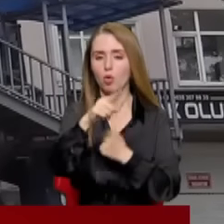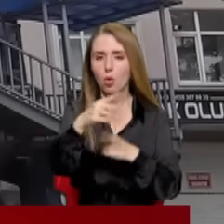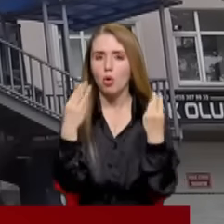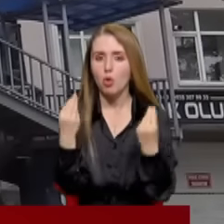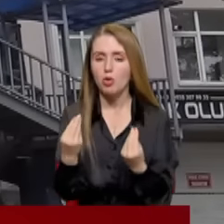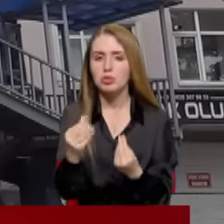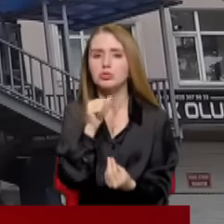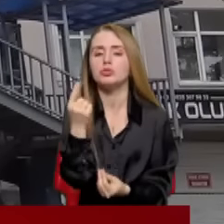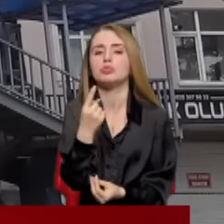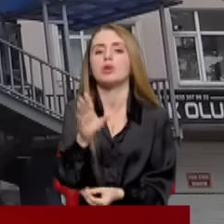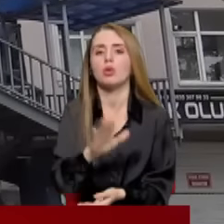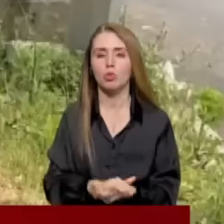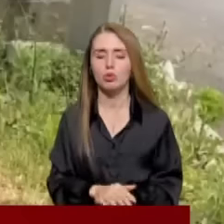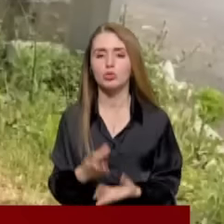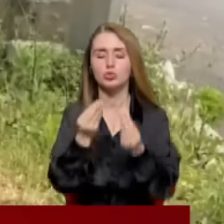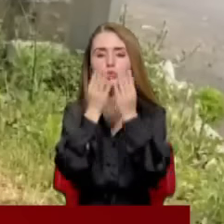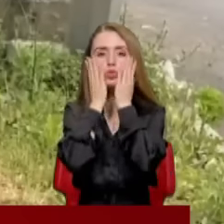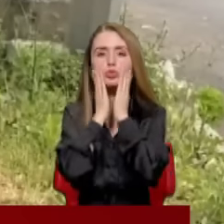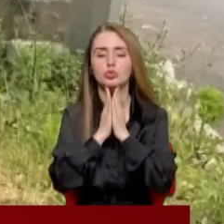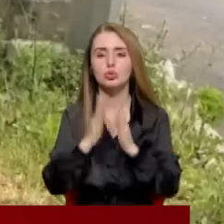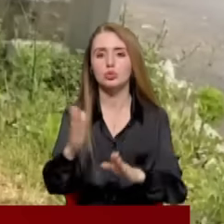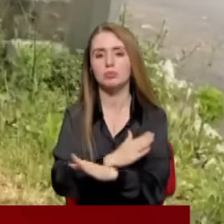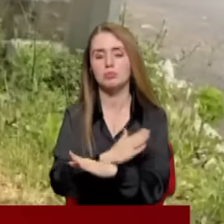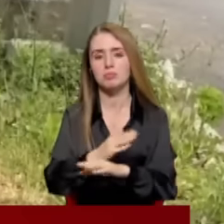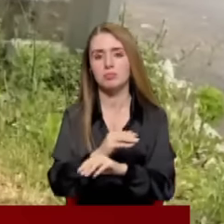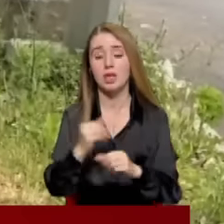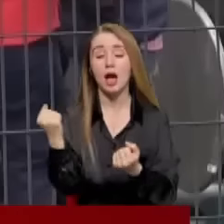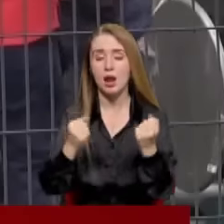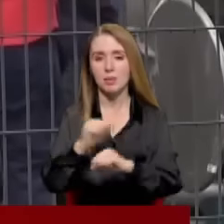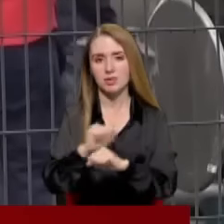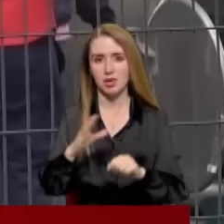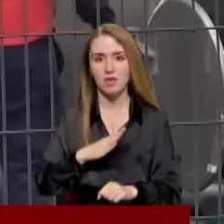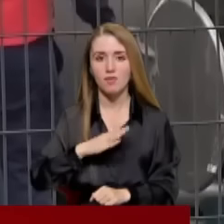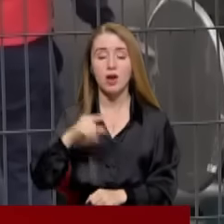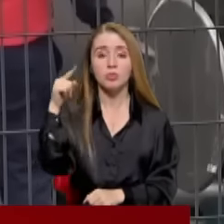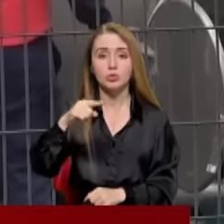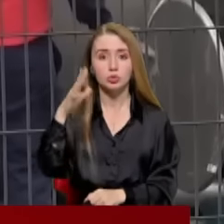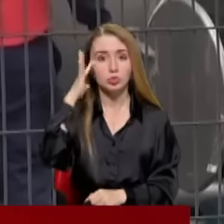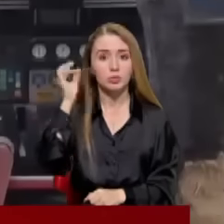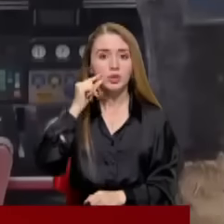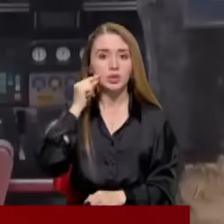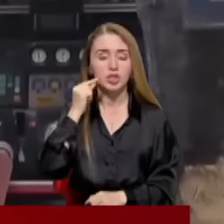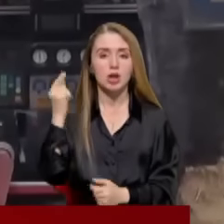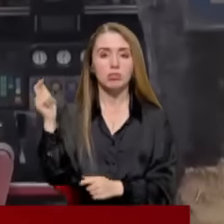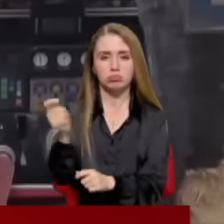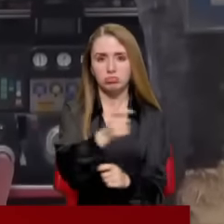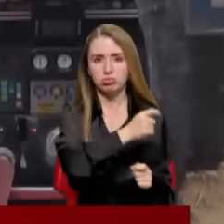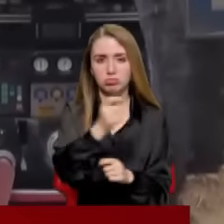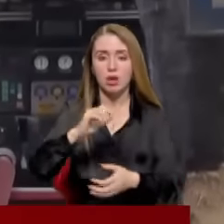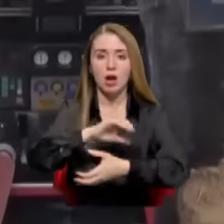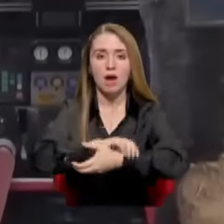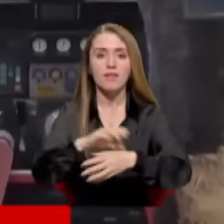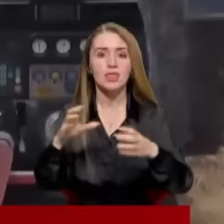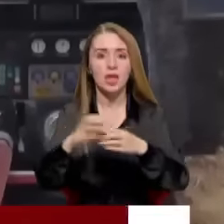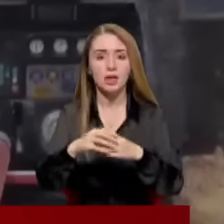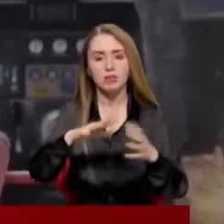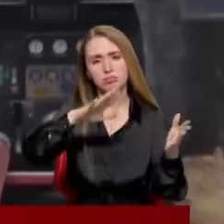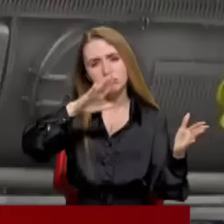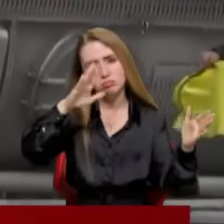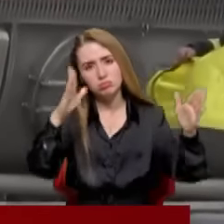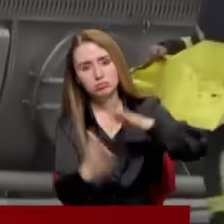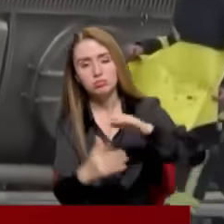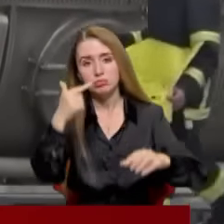burnu dahil kanamamış. Çok şükür mal kaybı oldu, can kaybı olmadı. TÜPRAŞ'tan uzmanlar, itfaiye ve AFAD ekipleri hem devrilen